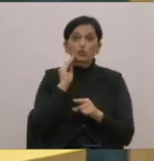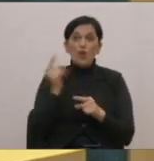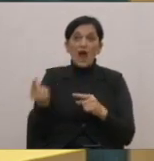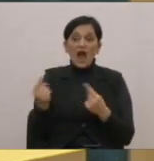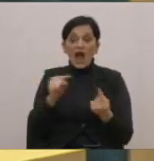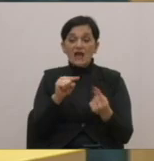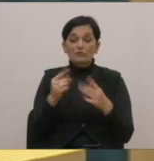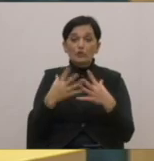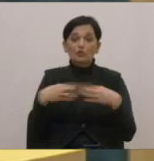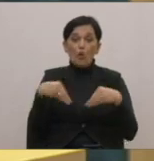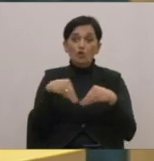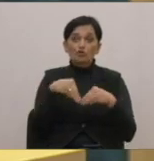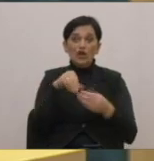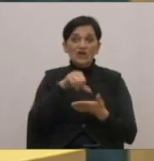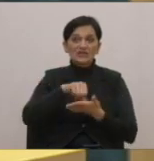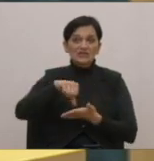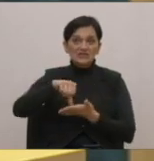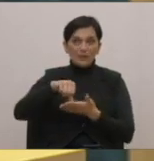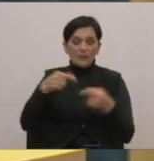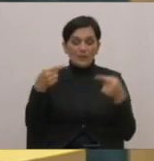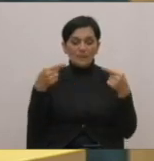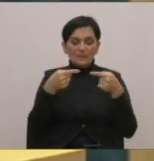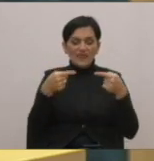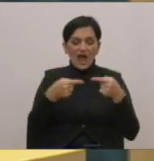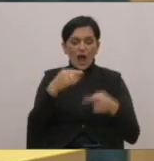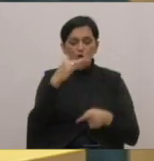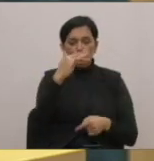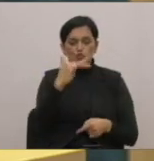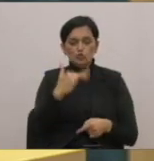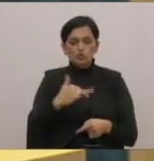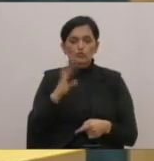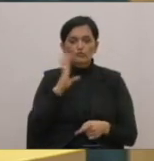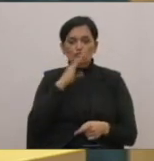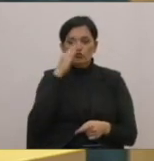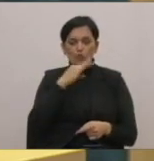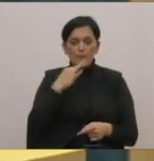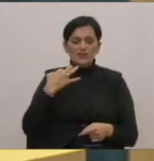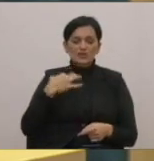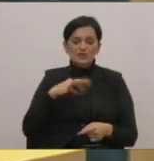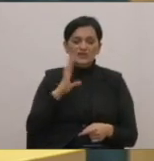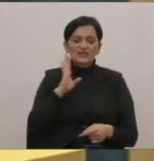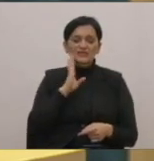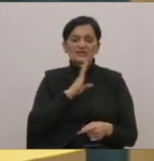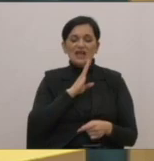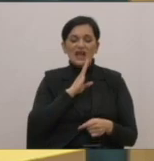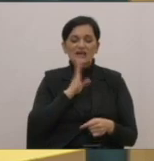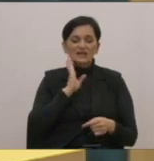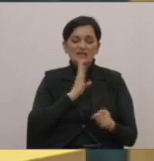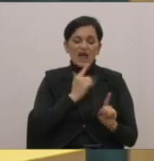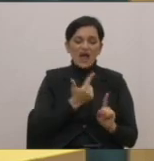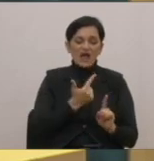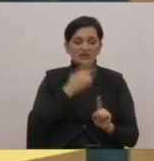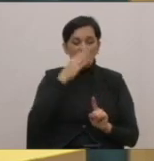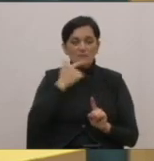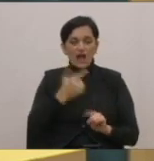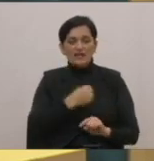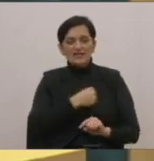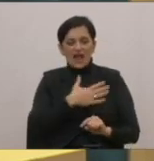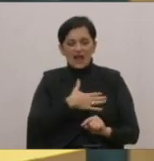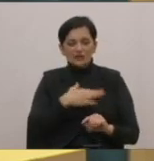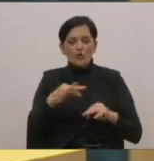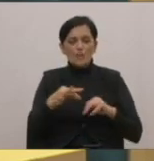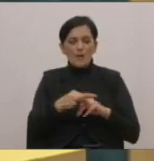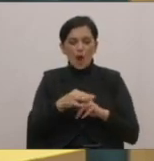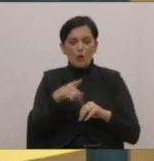ერთმანეთის ოჯახის წევრები და დაზუსტებულია მშობელი, მშვილებელი, დედინაცვალი, მამინაცვალი, შვილი, ნაშვილები, გერი, მეუღლე,